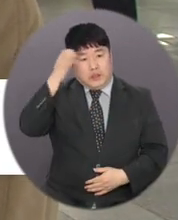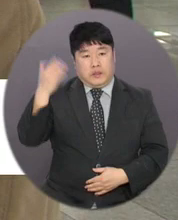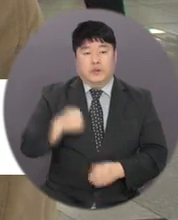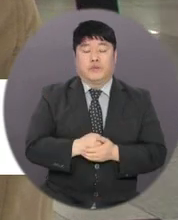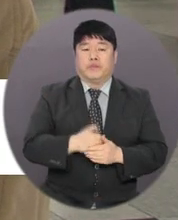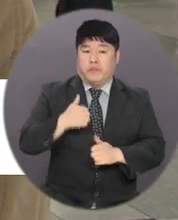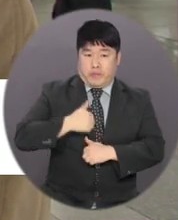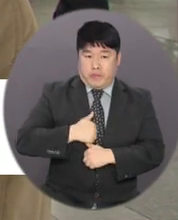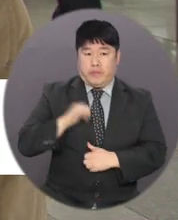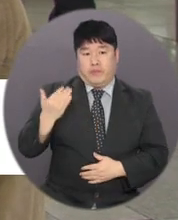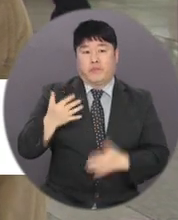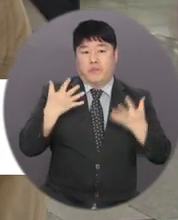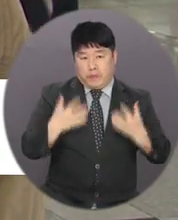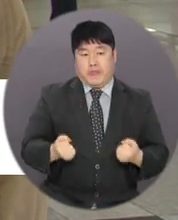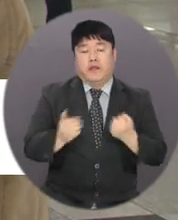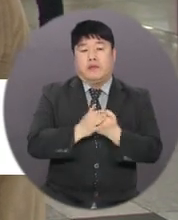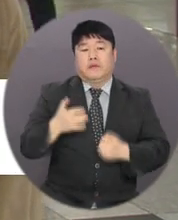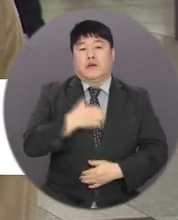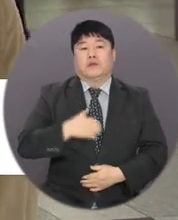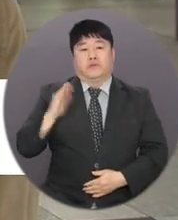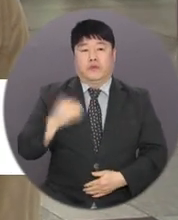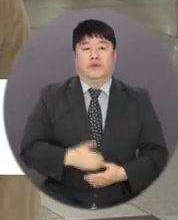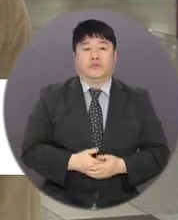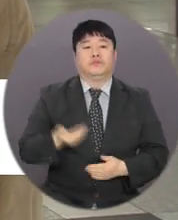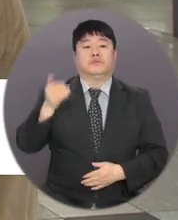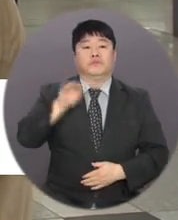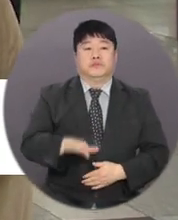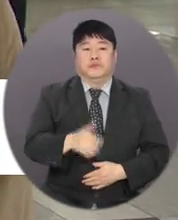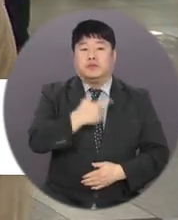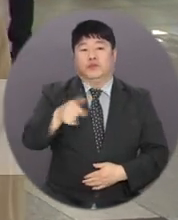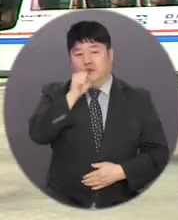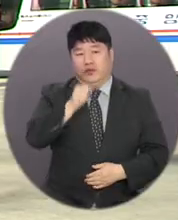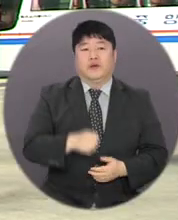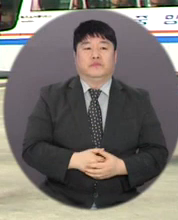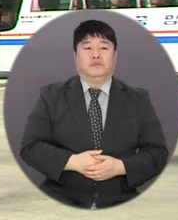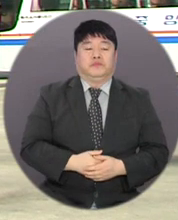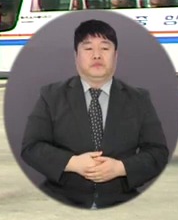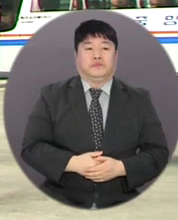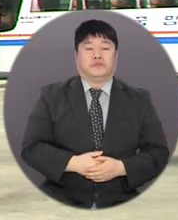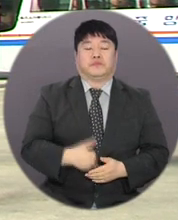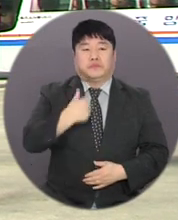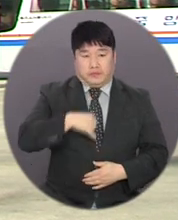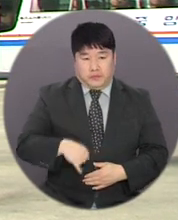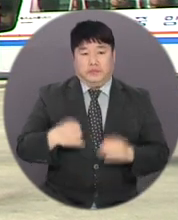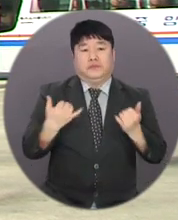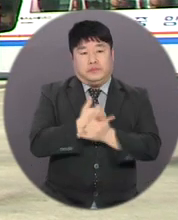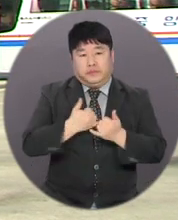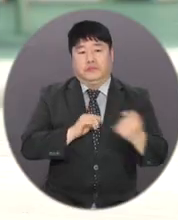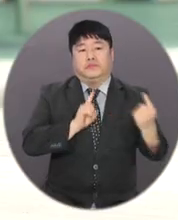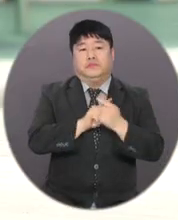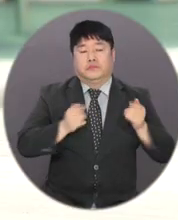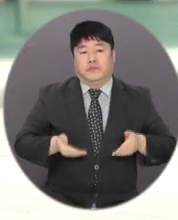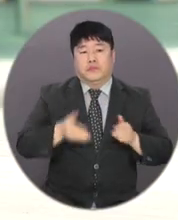또 조심해야 되는 부분이 많아서 걱정도 되고 그래요. 근데 너무 좋네요. 자녀나 친지를 맞이해야 할